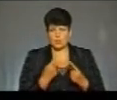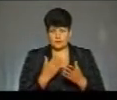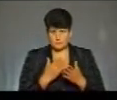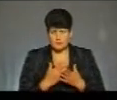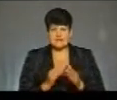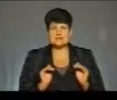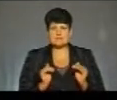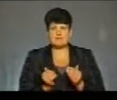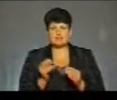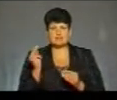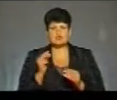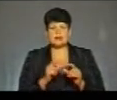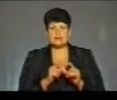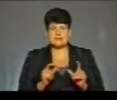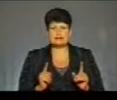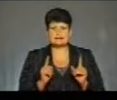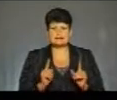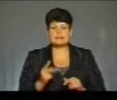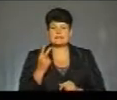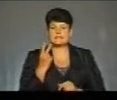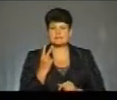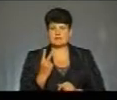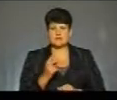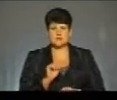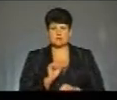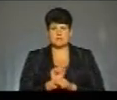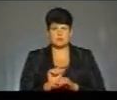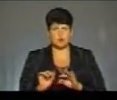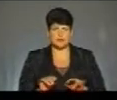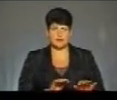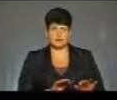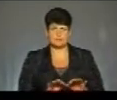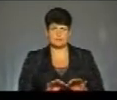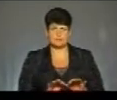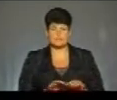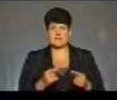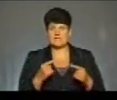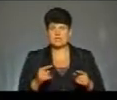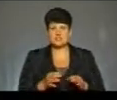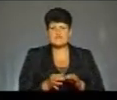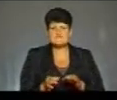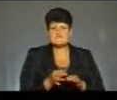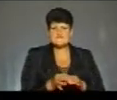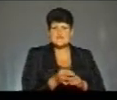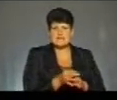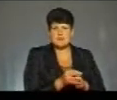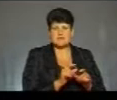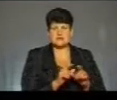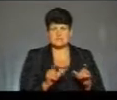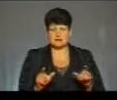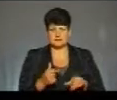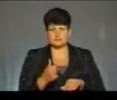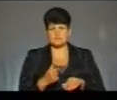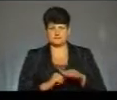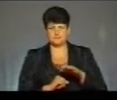зменшення навчальних закладів, тільки два призупинило діяльність, інші стали філіями закладів, опорних